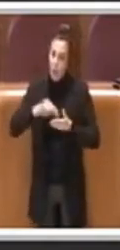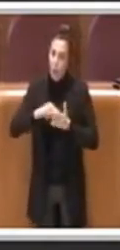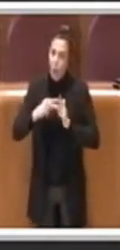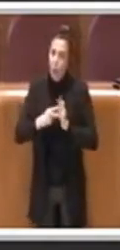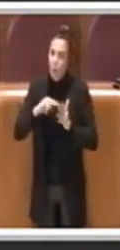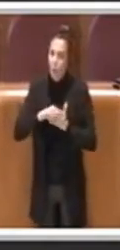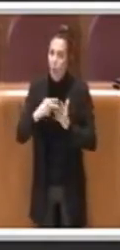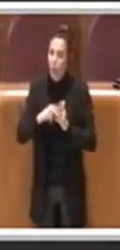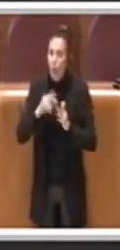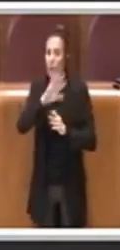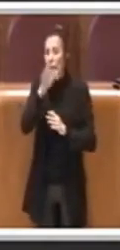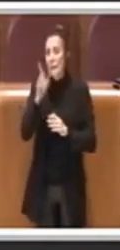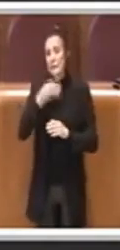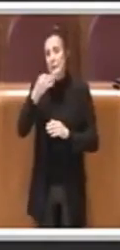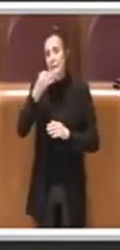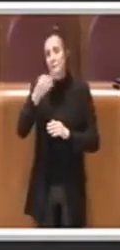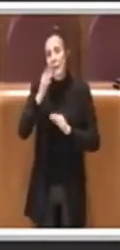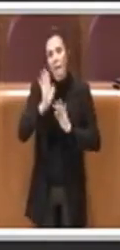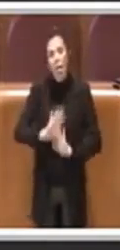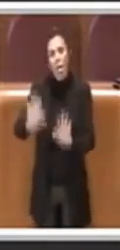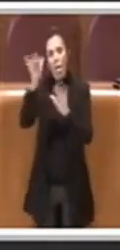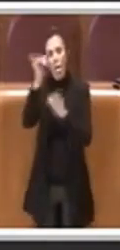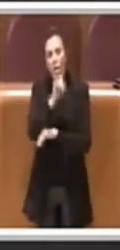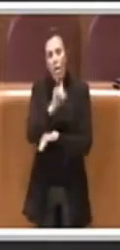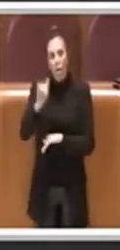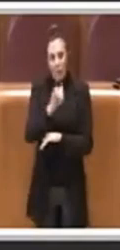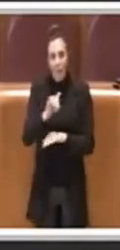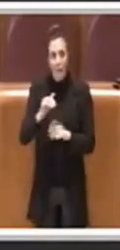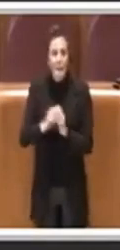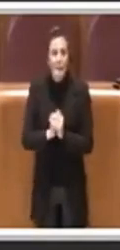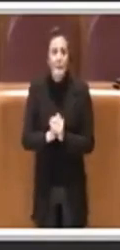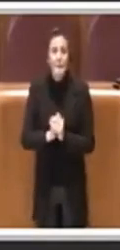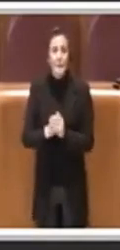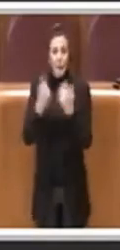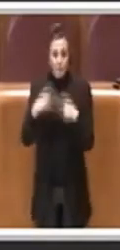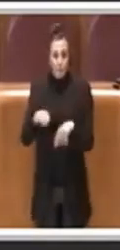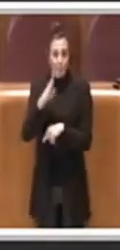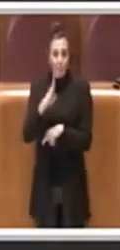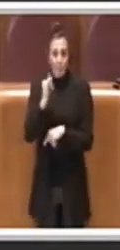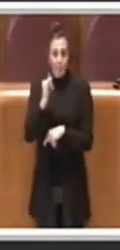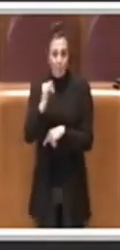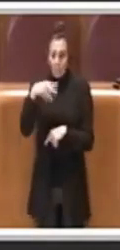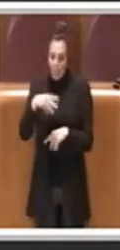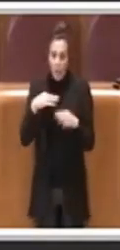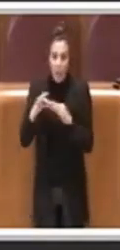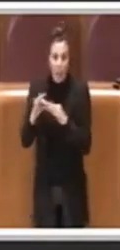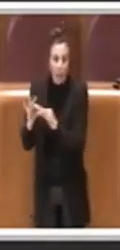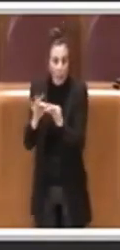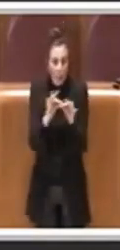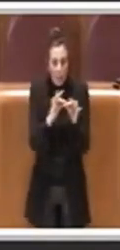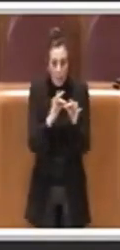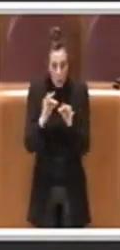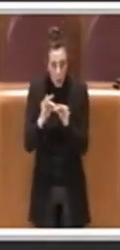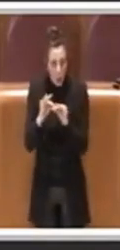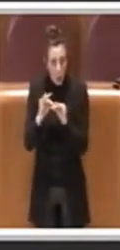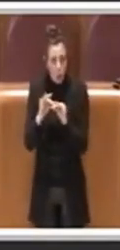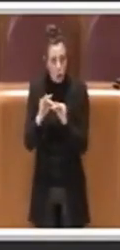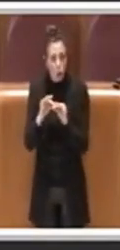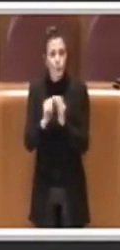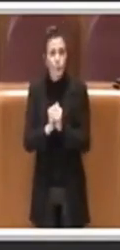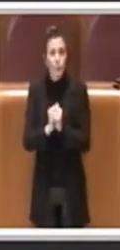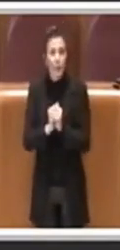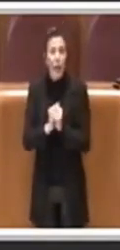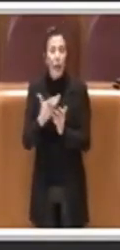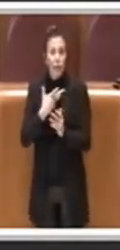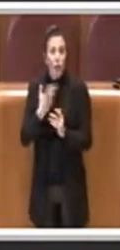trascurato quindi detto questo sull'importanza di cui ben siamo tutti d'accordo quindi ma non solo c'è anche un obbligo di